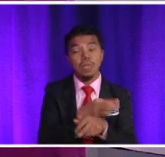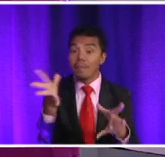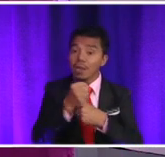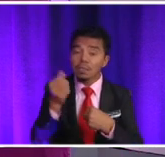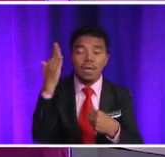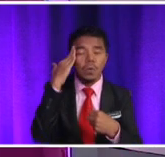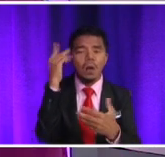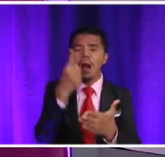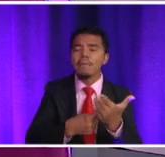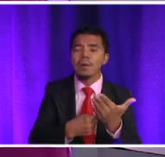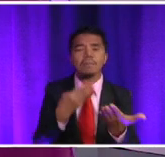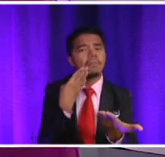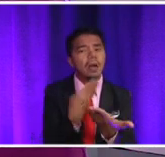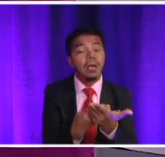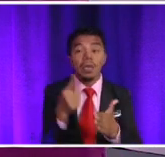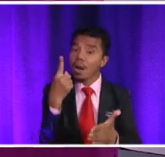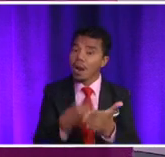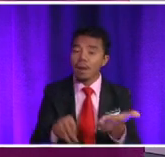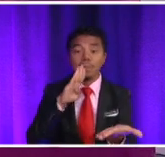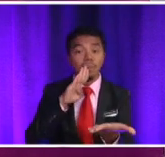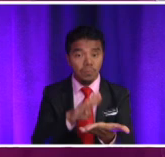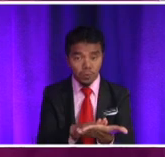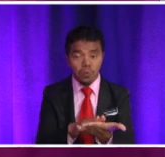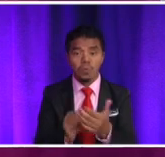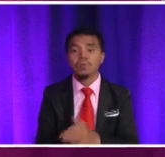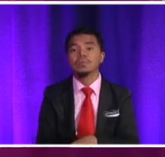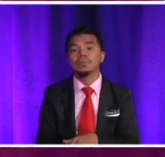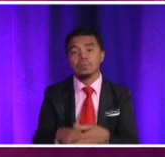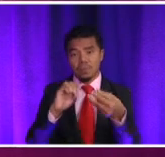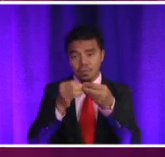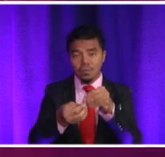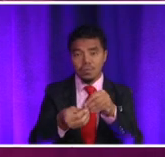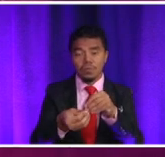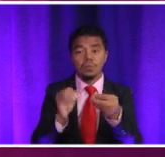penggunanya produk kemudian dari segi pemasaran